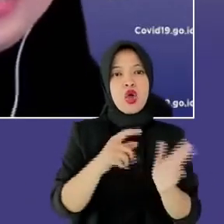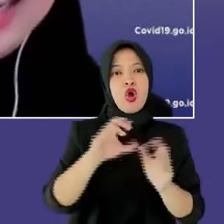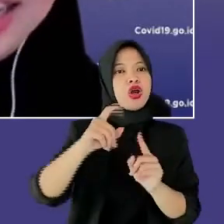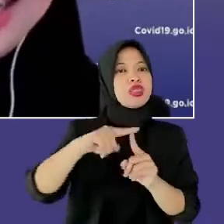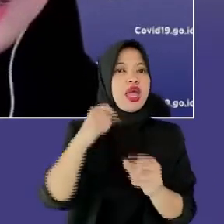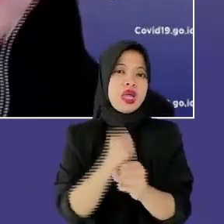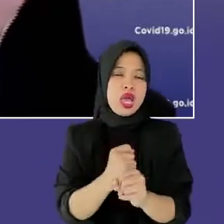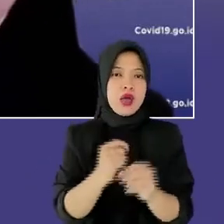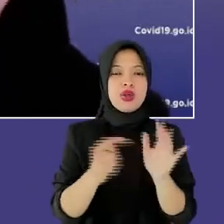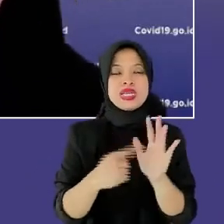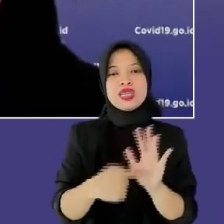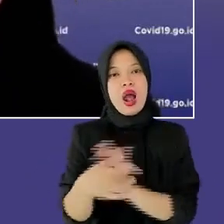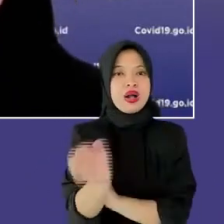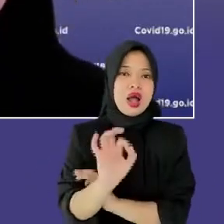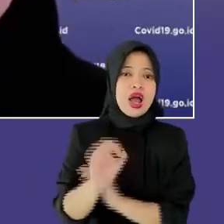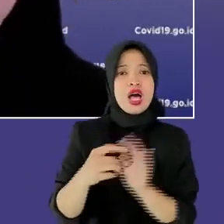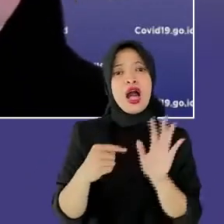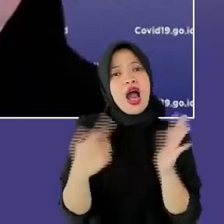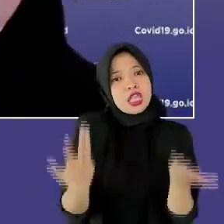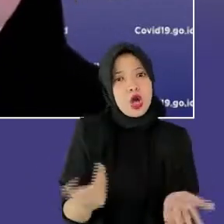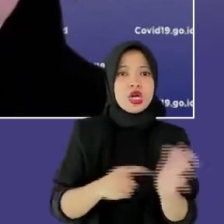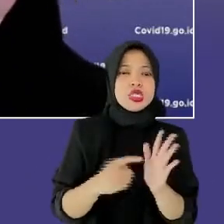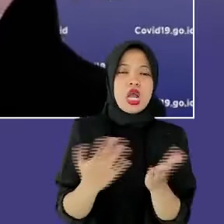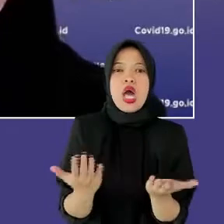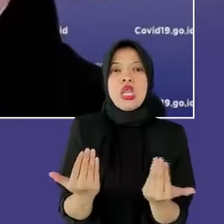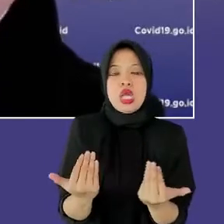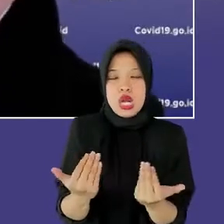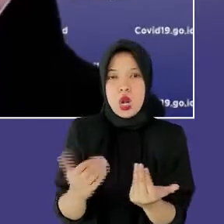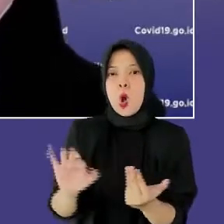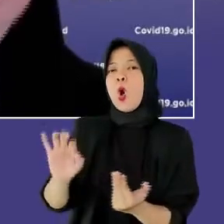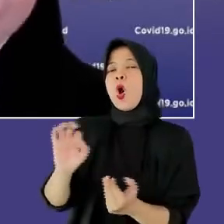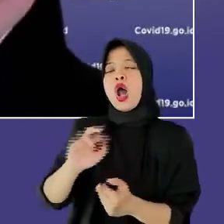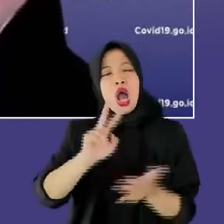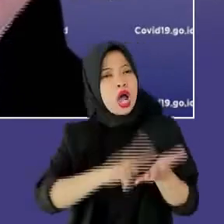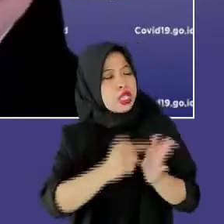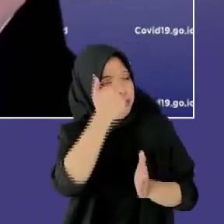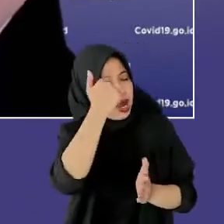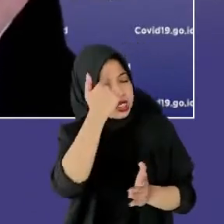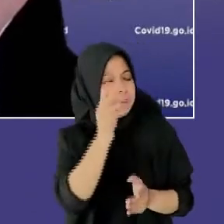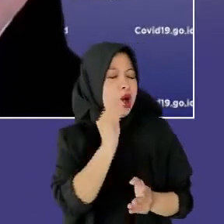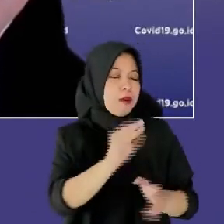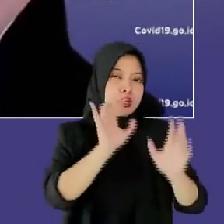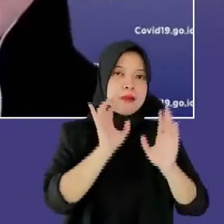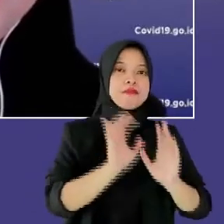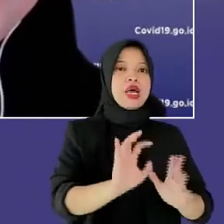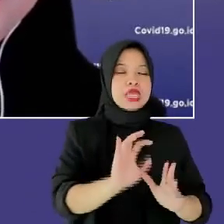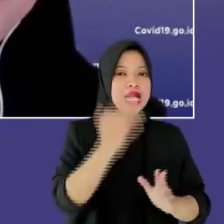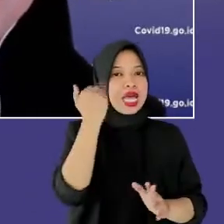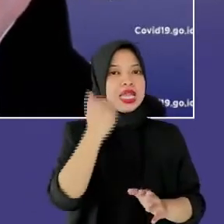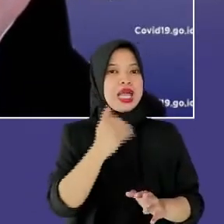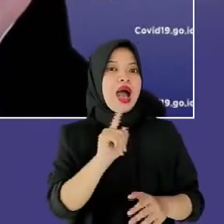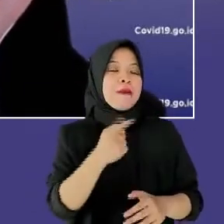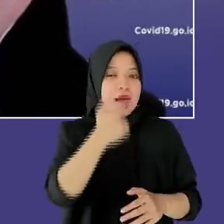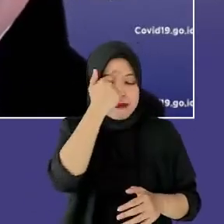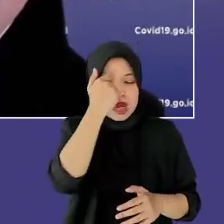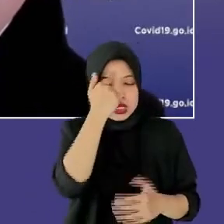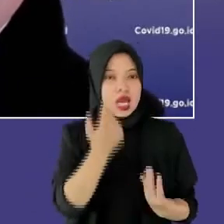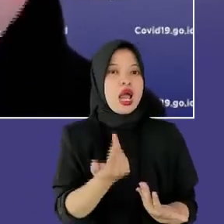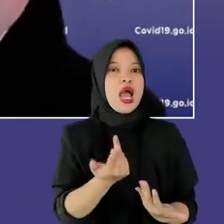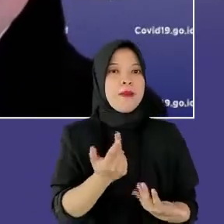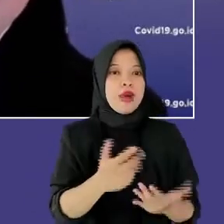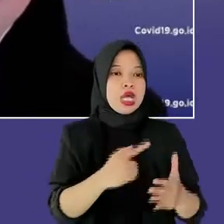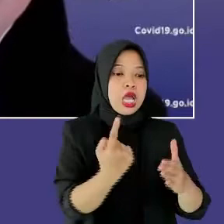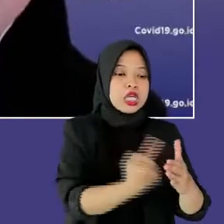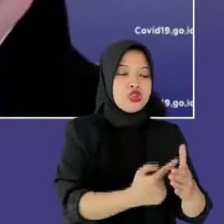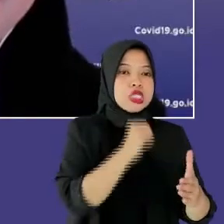gejala atau gejalanya ringan. Jadi memang di gelombang kedua ini kita belajar banyak ya sebetulnya ya, termasuk tadi juga kemudian siapa